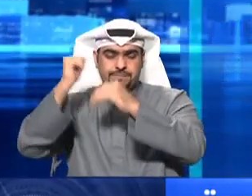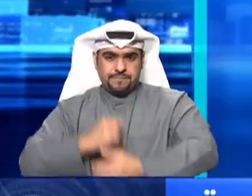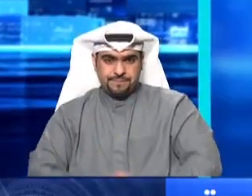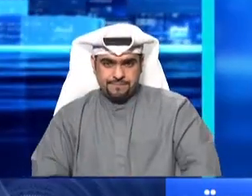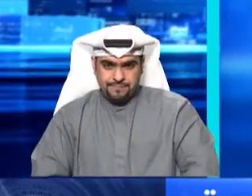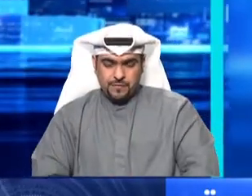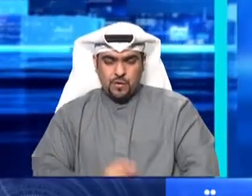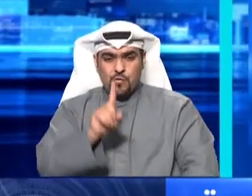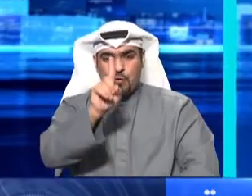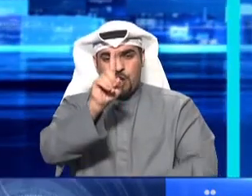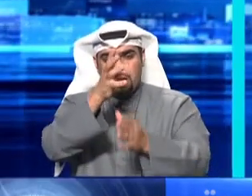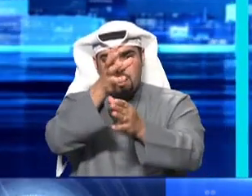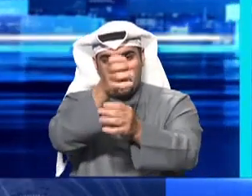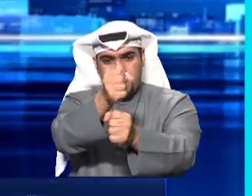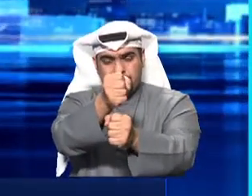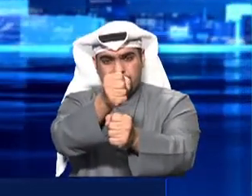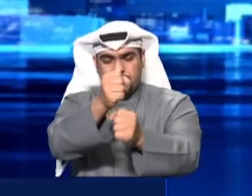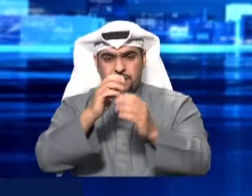جناته